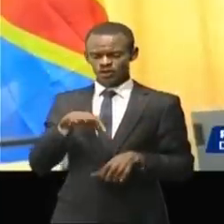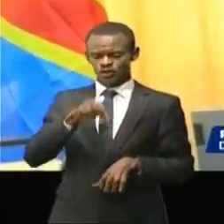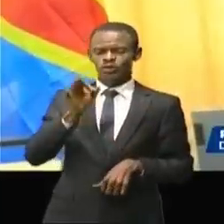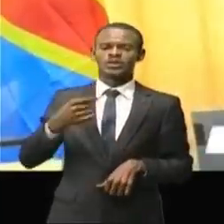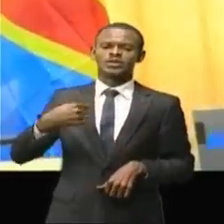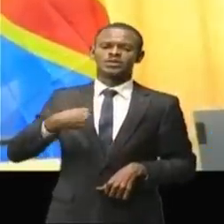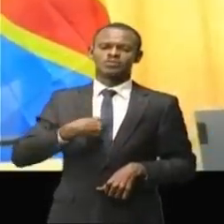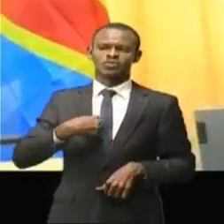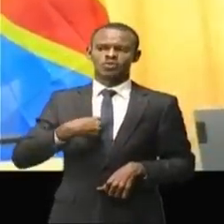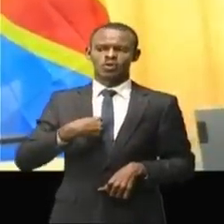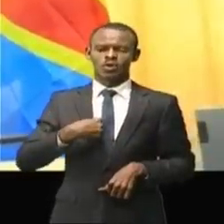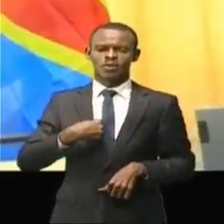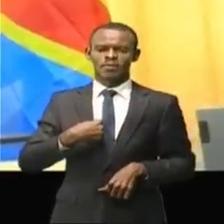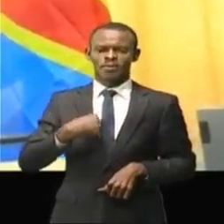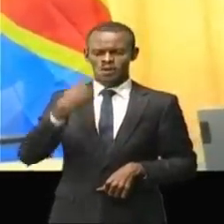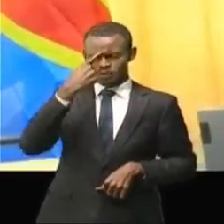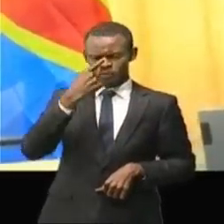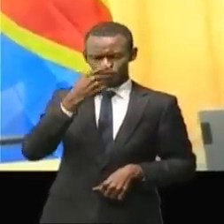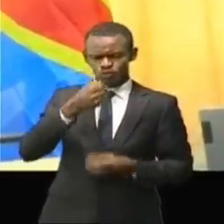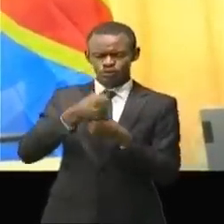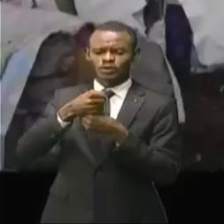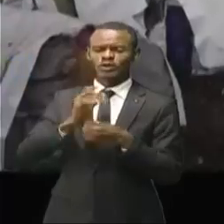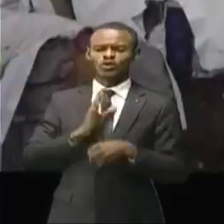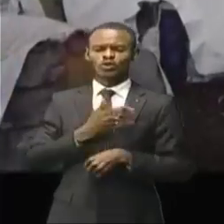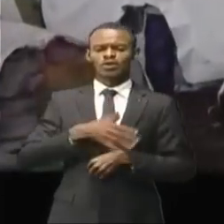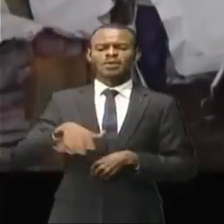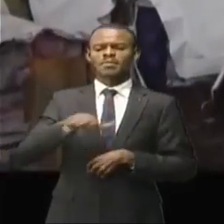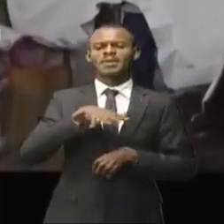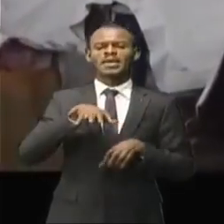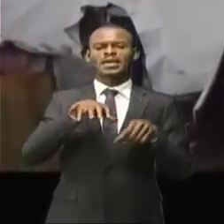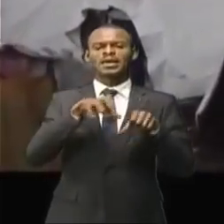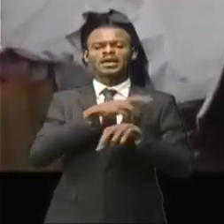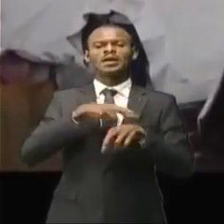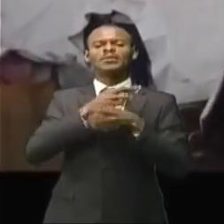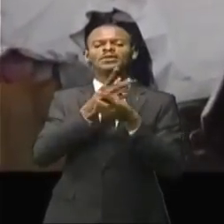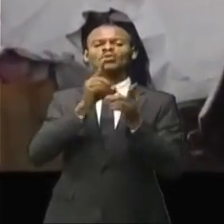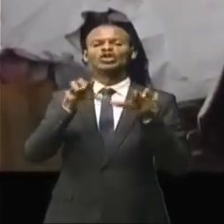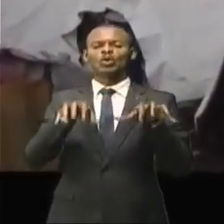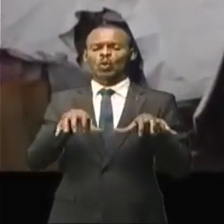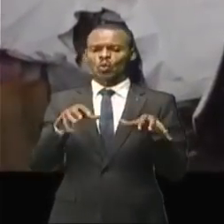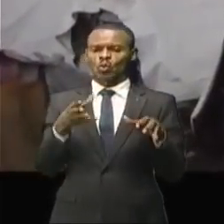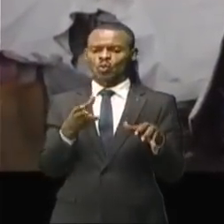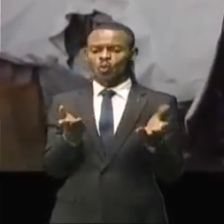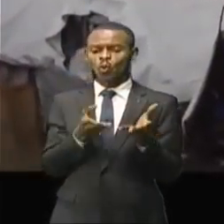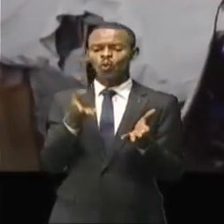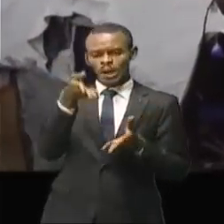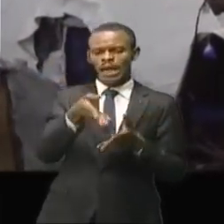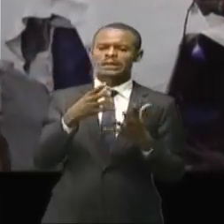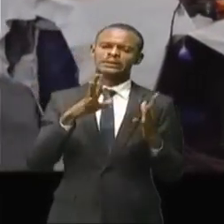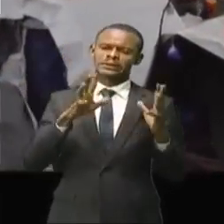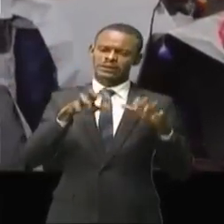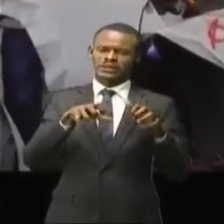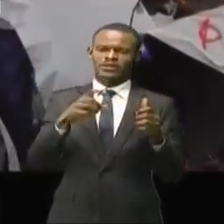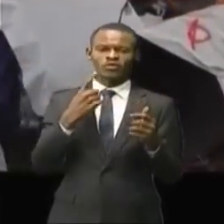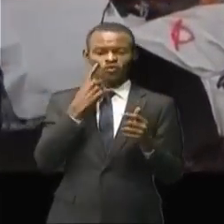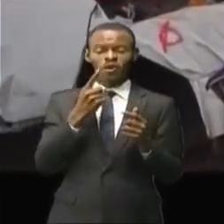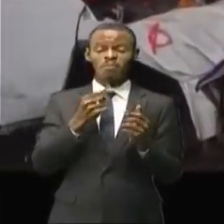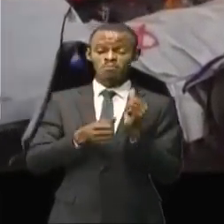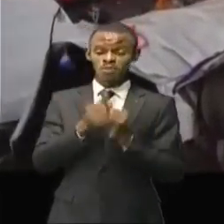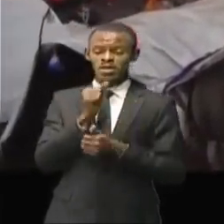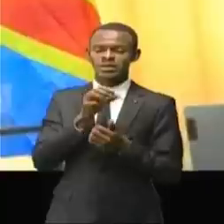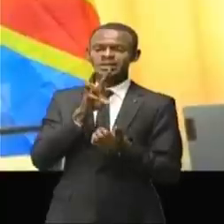la République démocratique du Congo est confronté à une crise humanitaires d'être landieux où nous avons plus de 6 millions de personnes